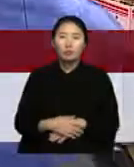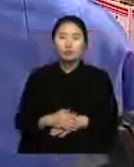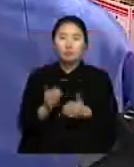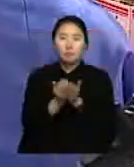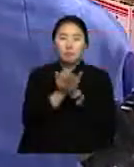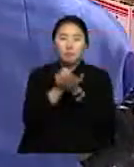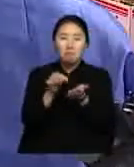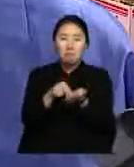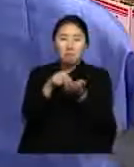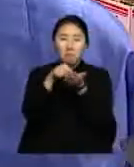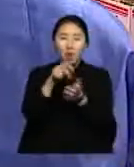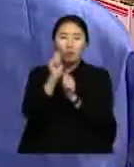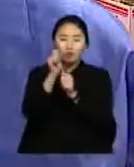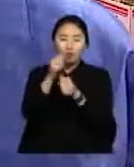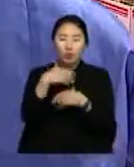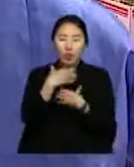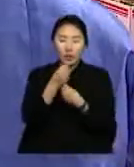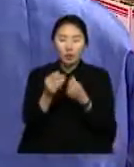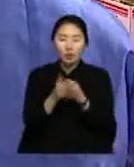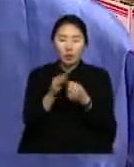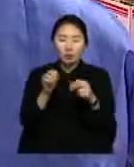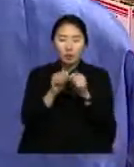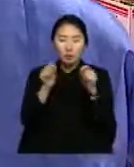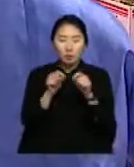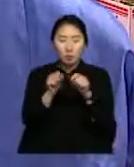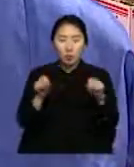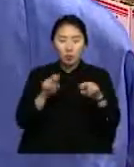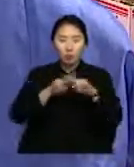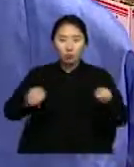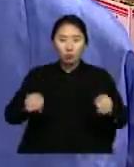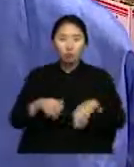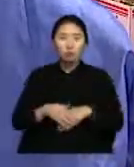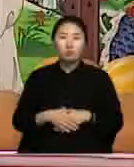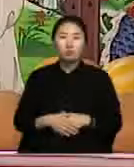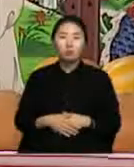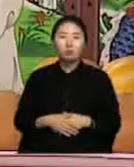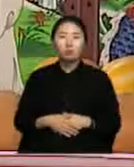맞았으며 배위에서 진행되는 배굿은 안정상의 문제로 열리지 않았습니다.